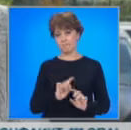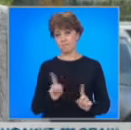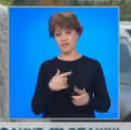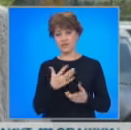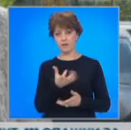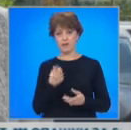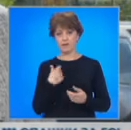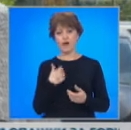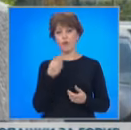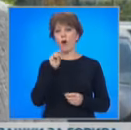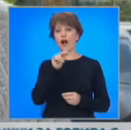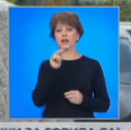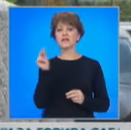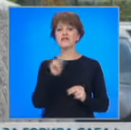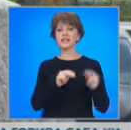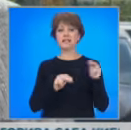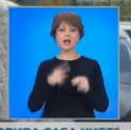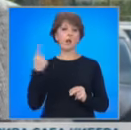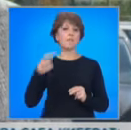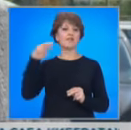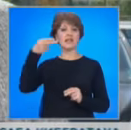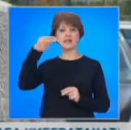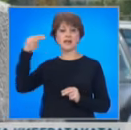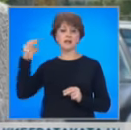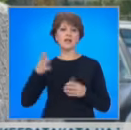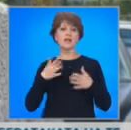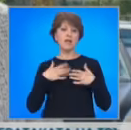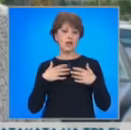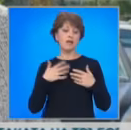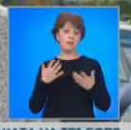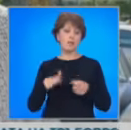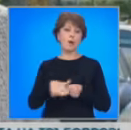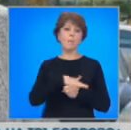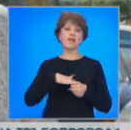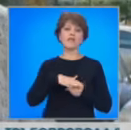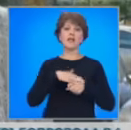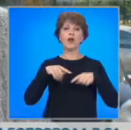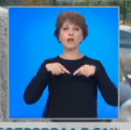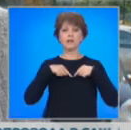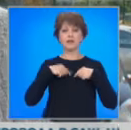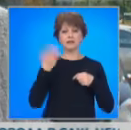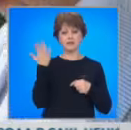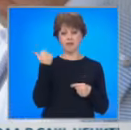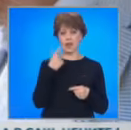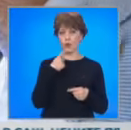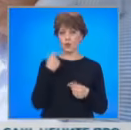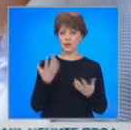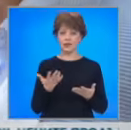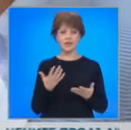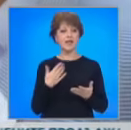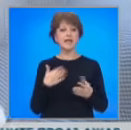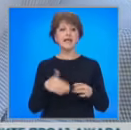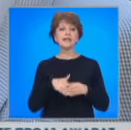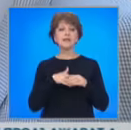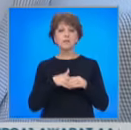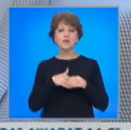и в заседанията на първата инстанция. Имаме изцяло оправдателна присъда на първа инстанция, още преди няколко години беше. Запознайте